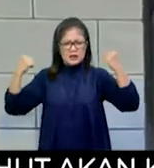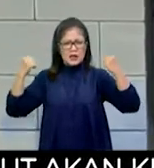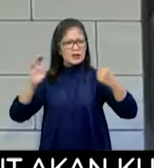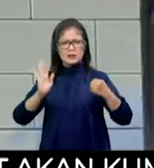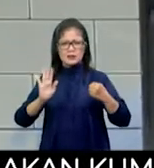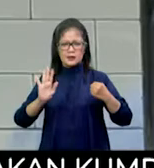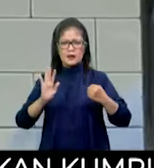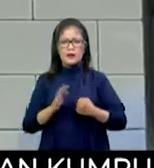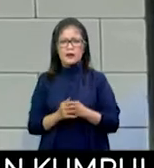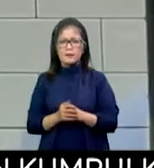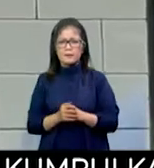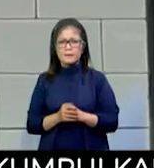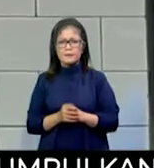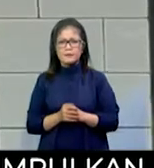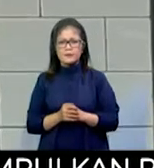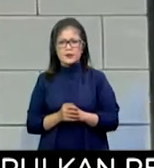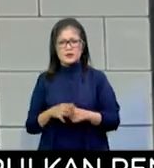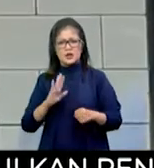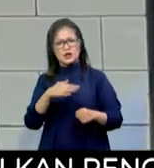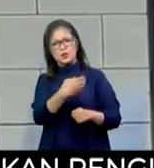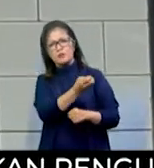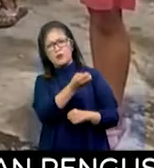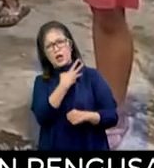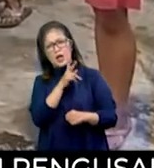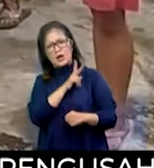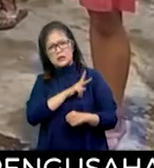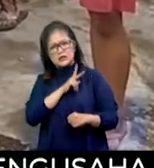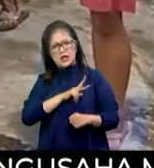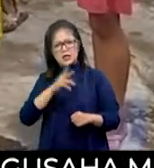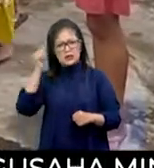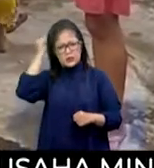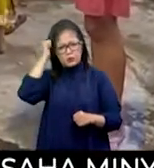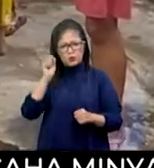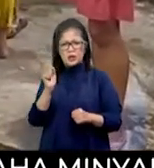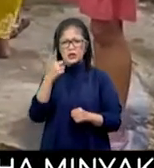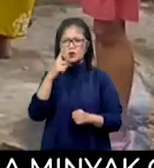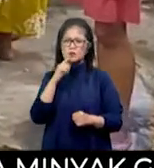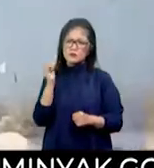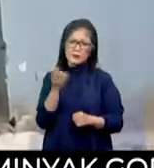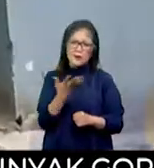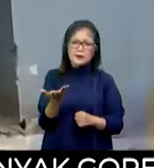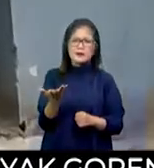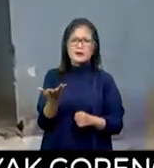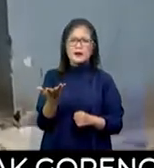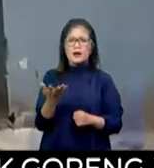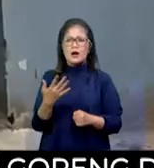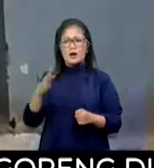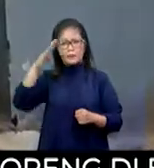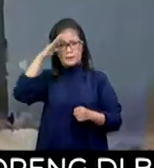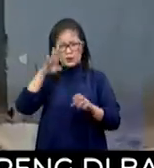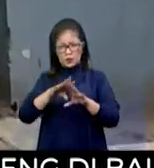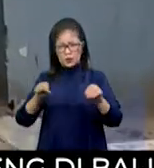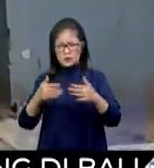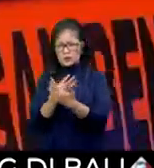kangen sama ibunya bosan jujur gue tuh berterima kasih pada petugas yang berhasil